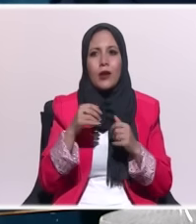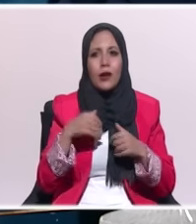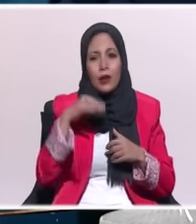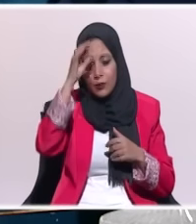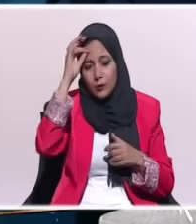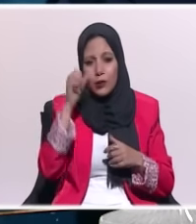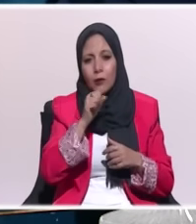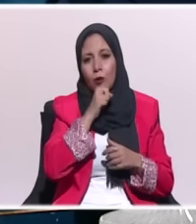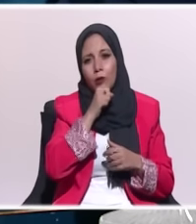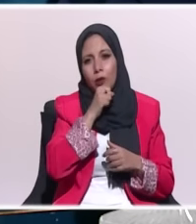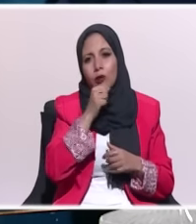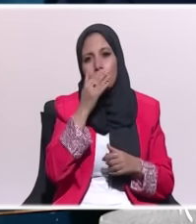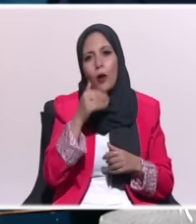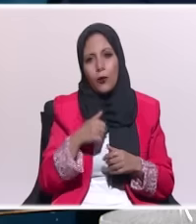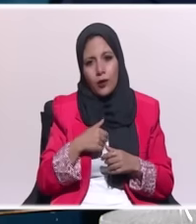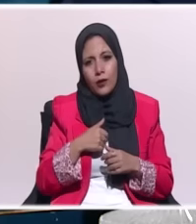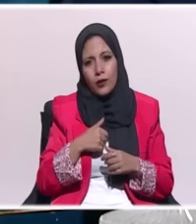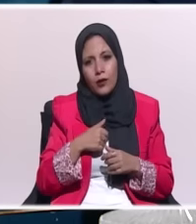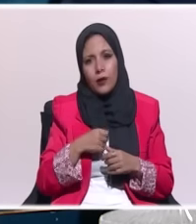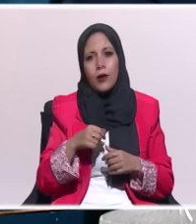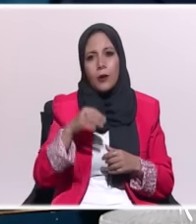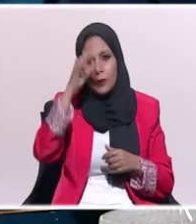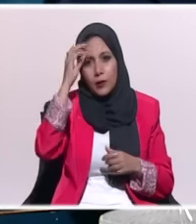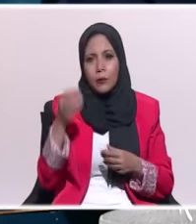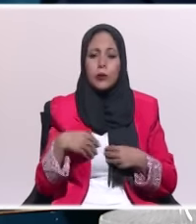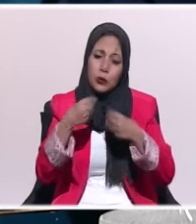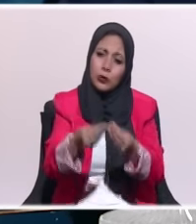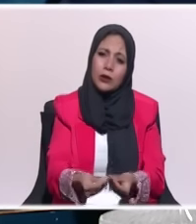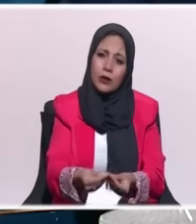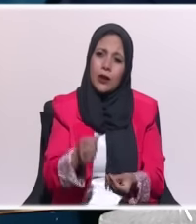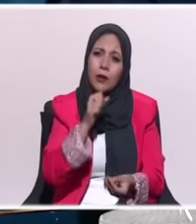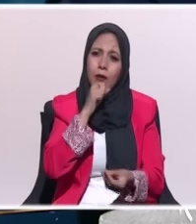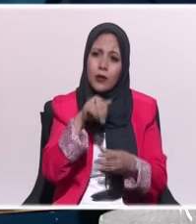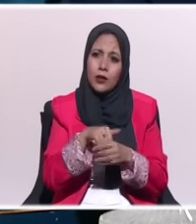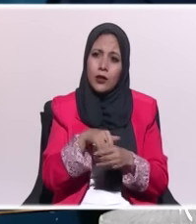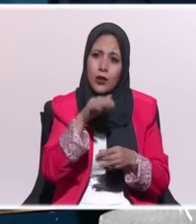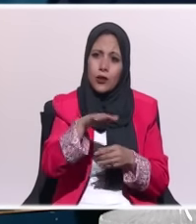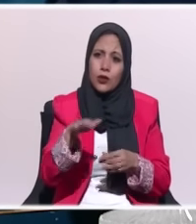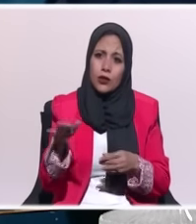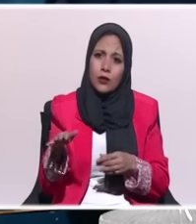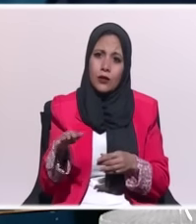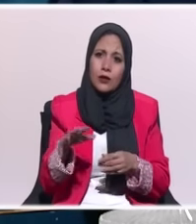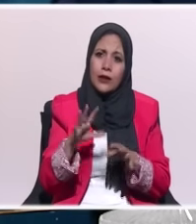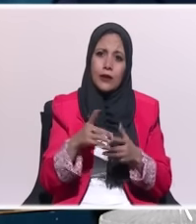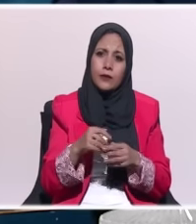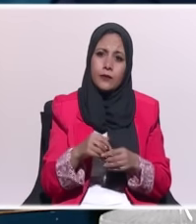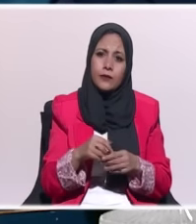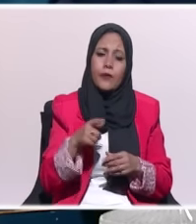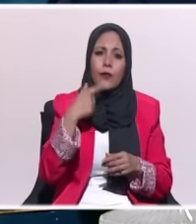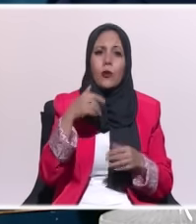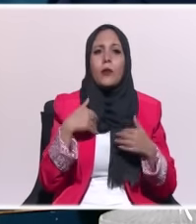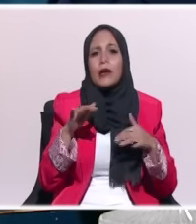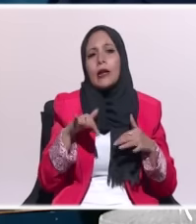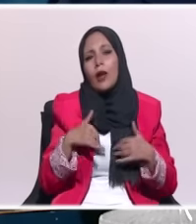ابويا. زعلانين ان هي اللي بتاخد المعاش ده بصرفه عليها وعلى اولادها. ليه؟ بس انا خايفه